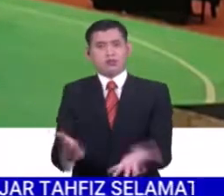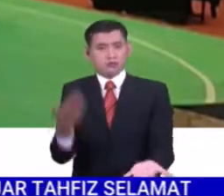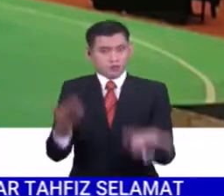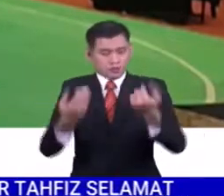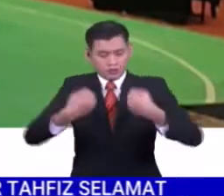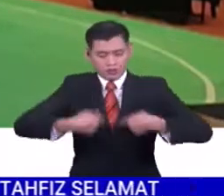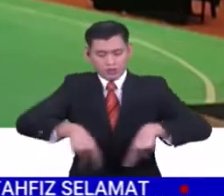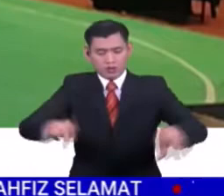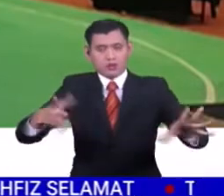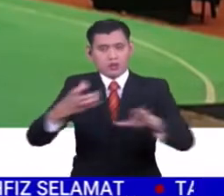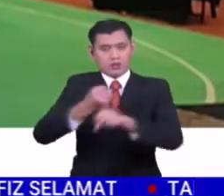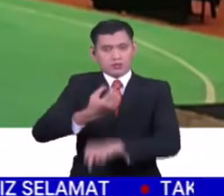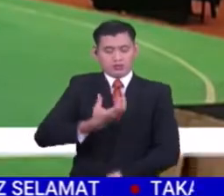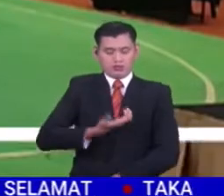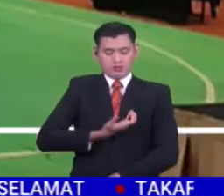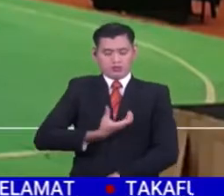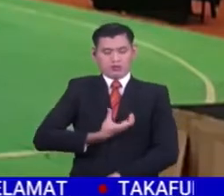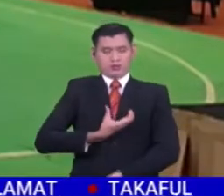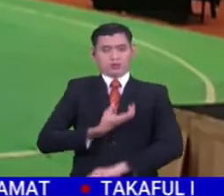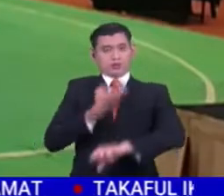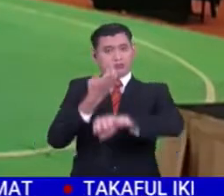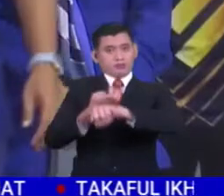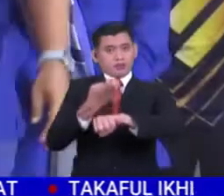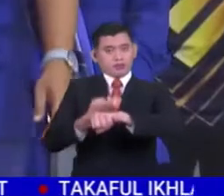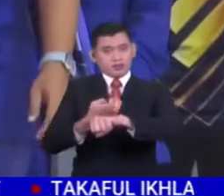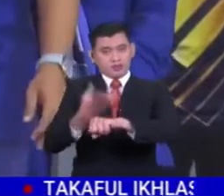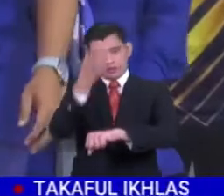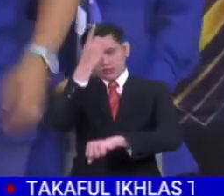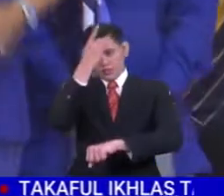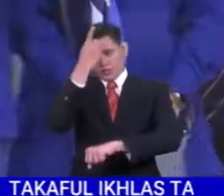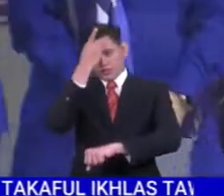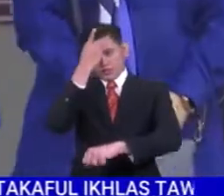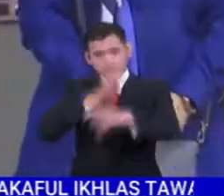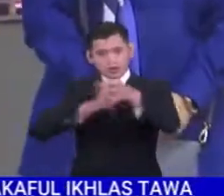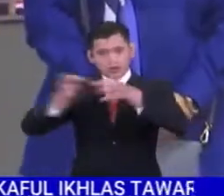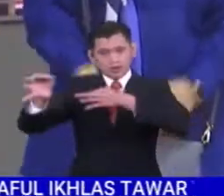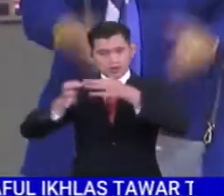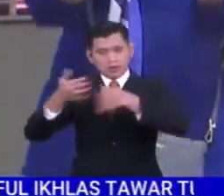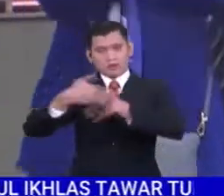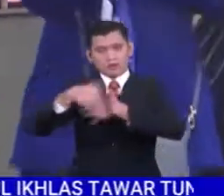Zulkarnain ditemui RTM pada penutupan Karnival Yayasan Bank Rakyat di Tanjung Karang, Selangor.